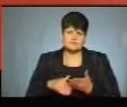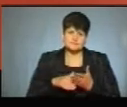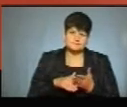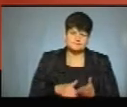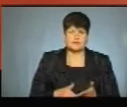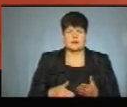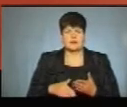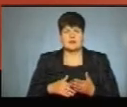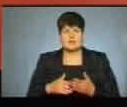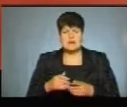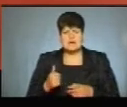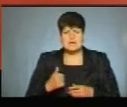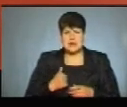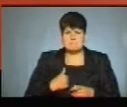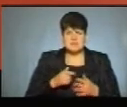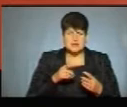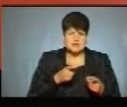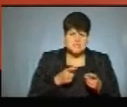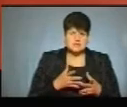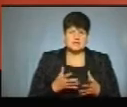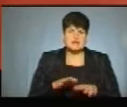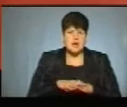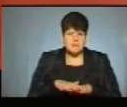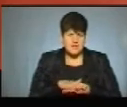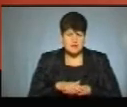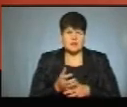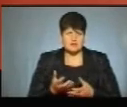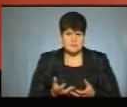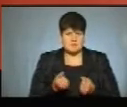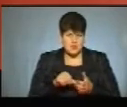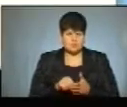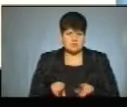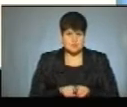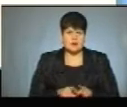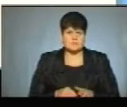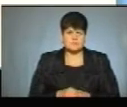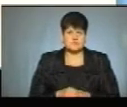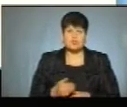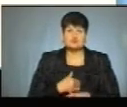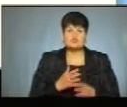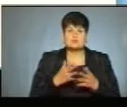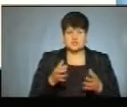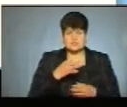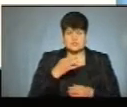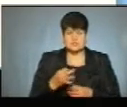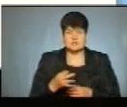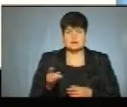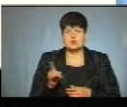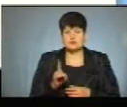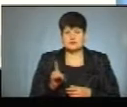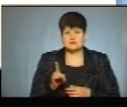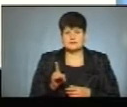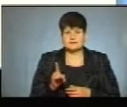бійці, і в першу чергу на Майдані брали участь. Про це варто також пам'ятати. Хочу більше сказати, що я